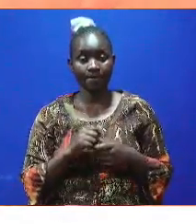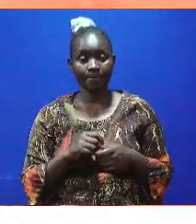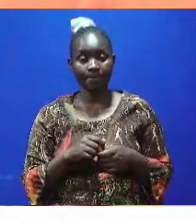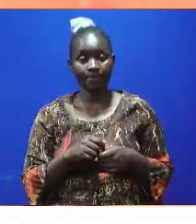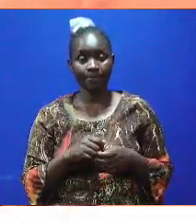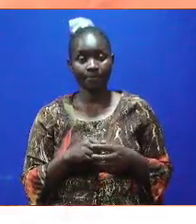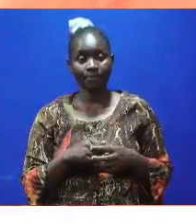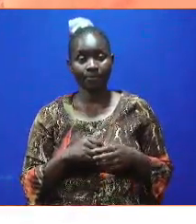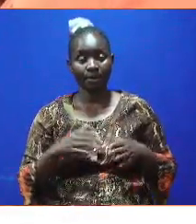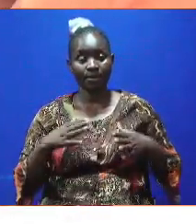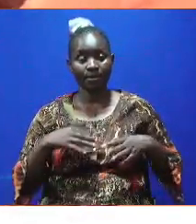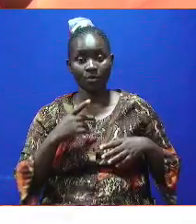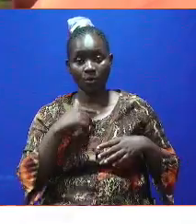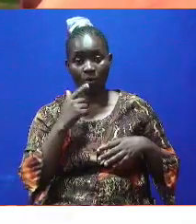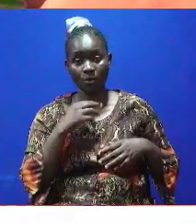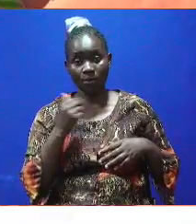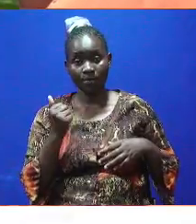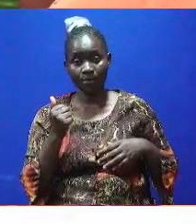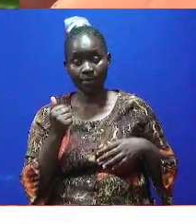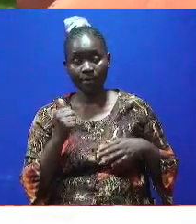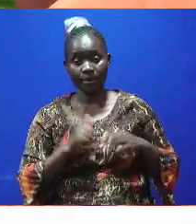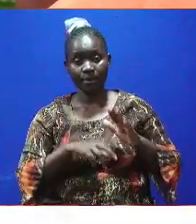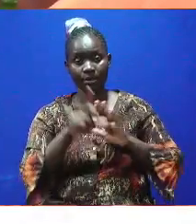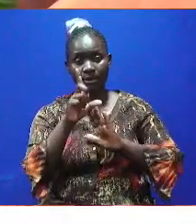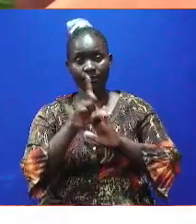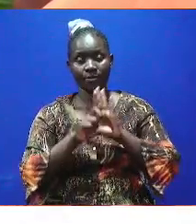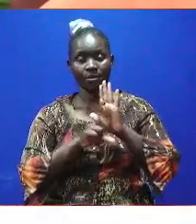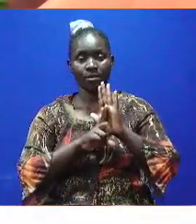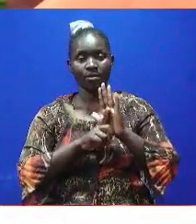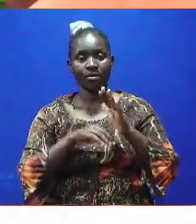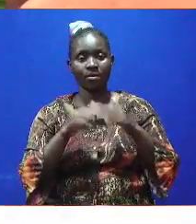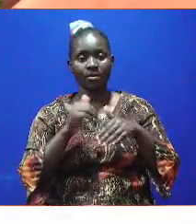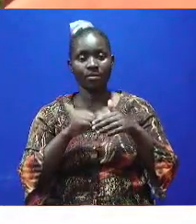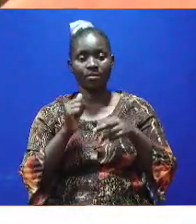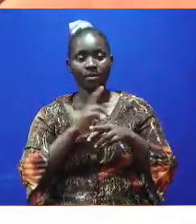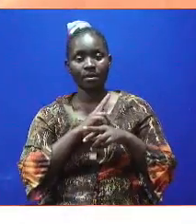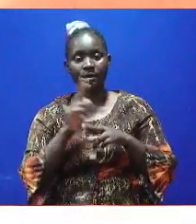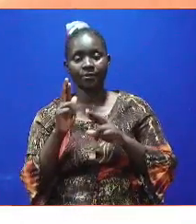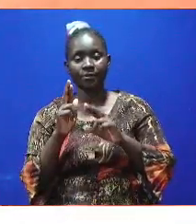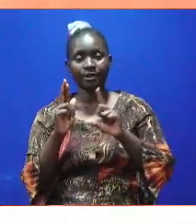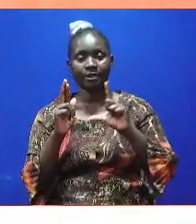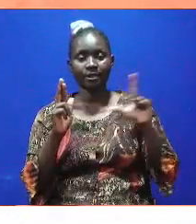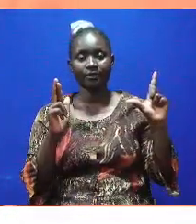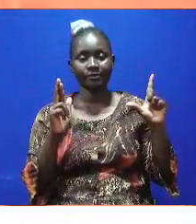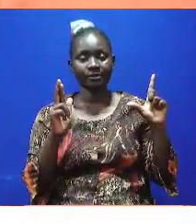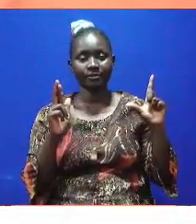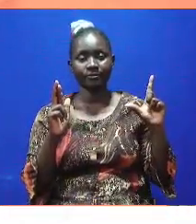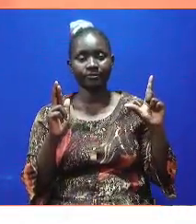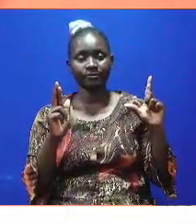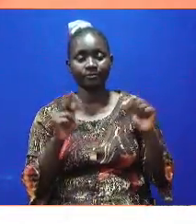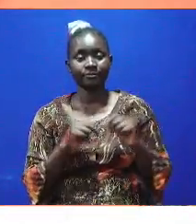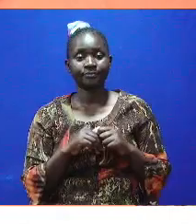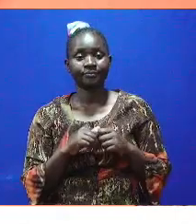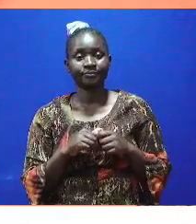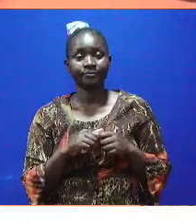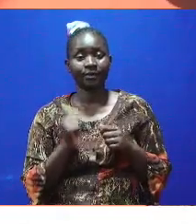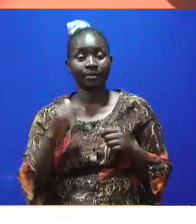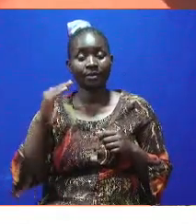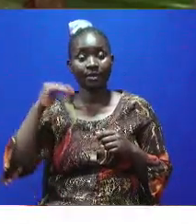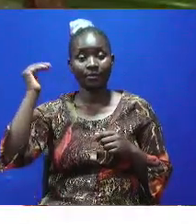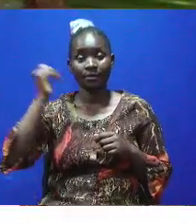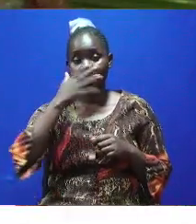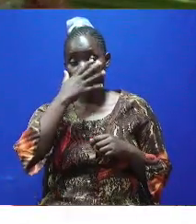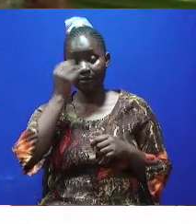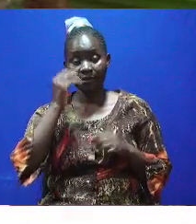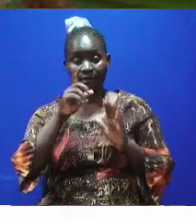Tukue watu ambao wanaangalia sheria barabara. Hata unezangalia left right hata ilikuwa inafundisha huko primary. Sasa mbona ukua mtu mzima unasahau hizo